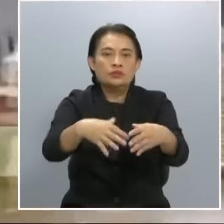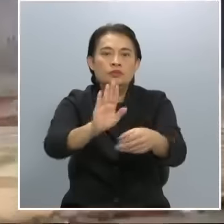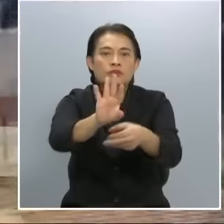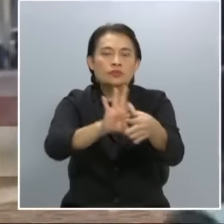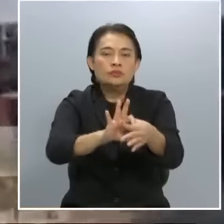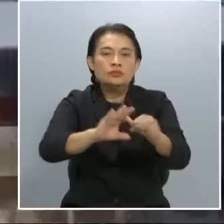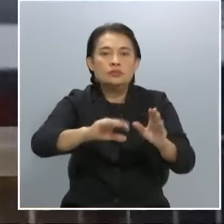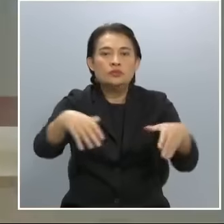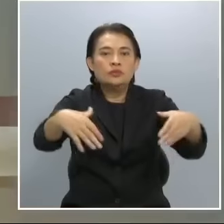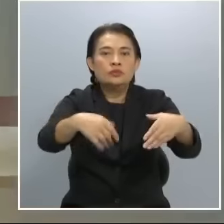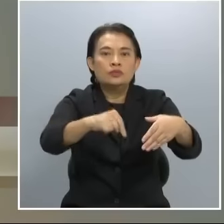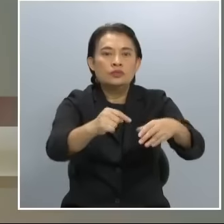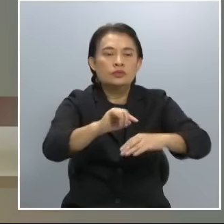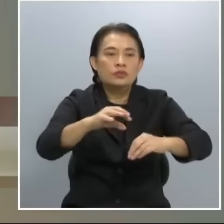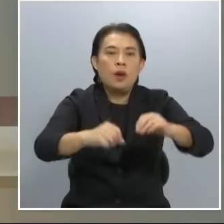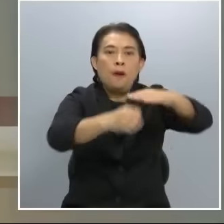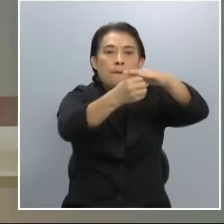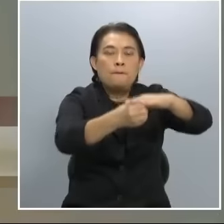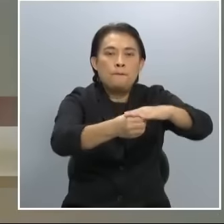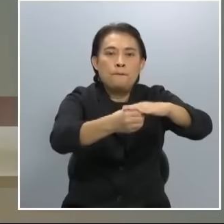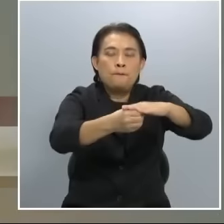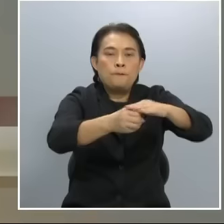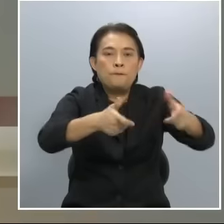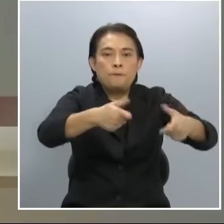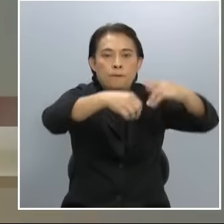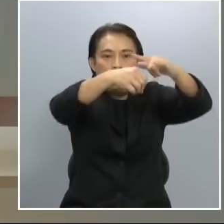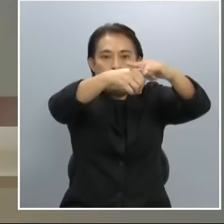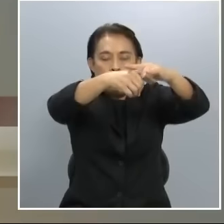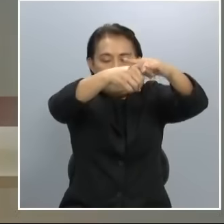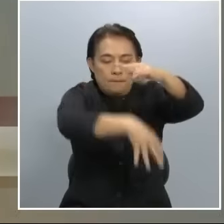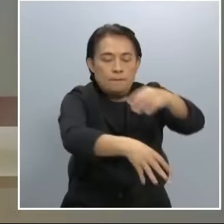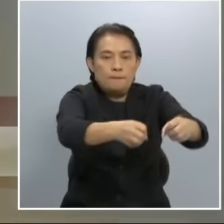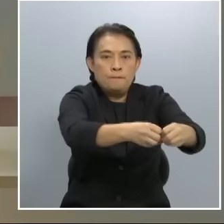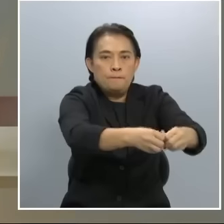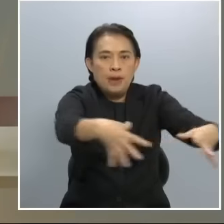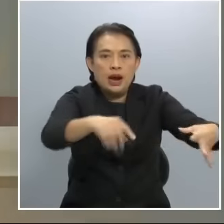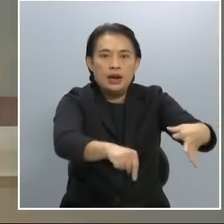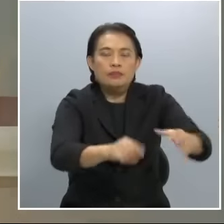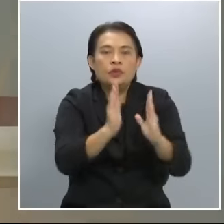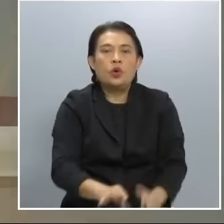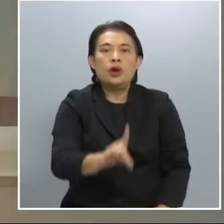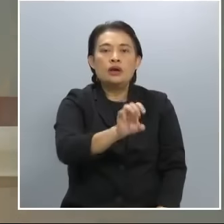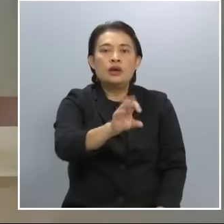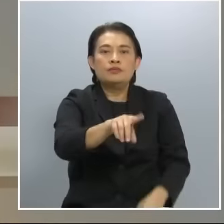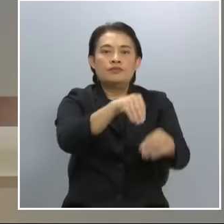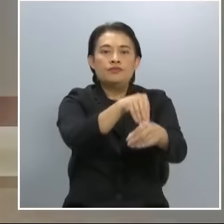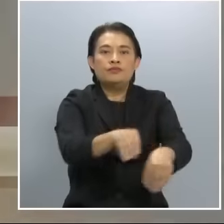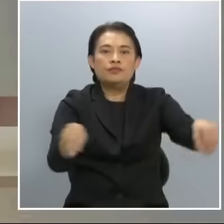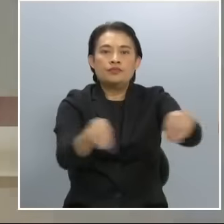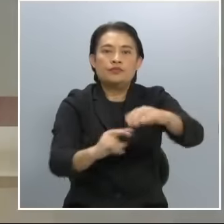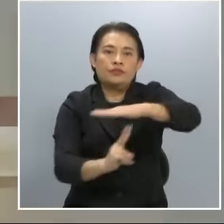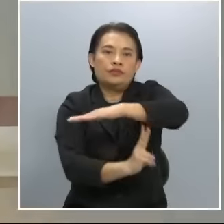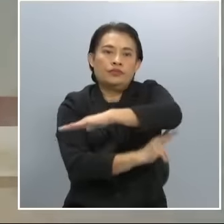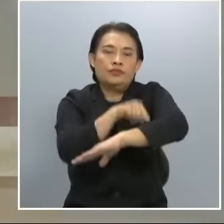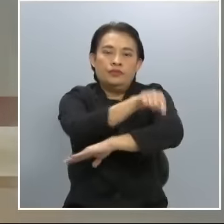งพร้อมกับพันธมิตรได้ทิ้งระเบิดด้วยโดรนใส่ทหารเมียนมาประมาณ150นายที่ซ่อนตัวอยู่ใกล้กับสะพานในฝั่งเมียน